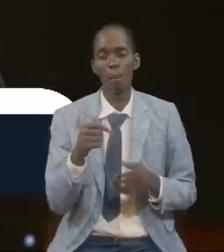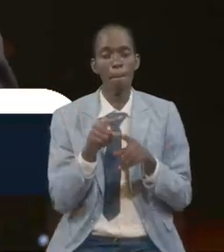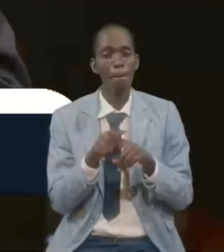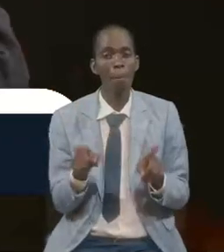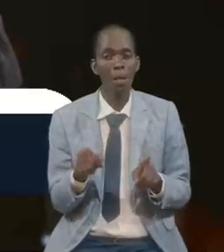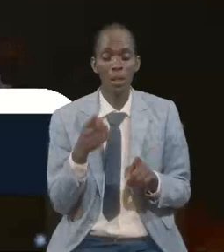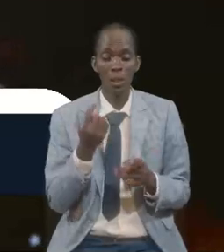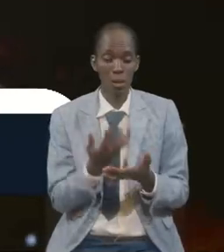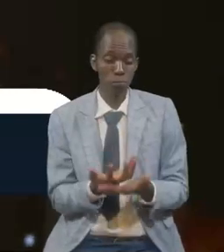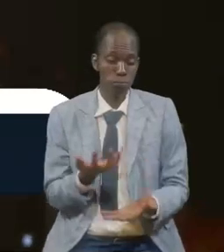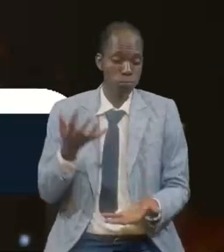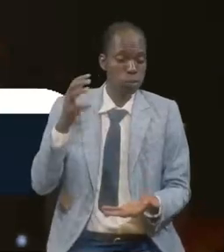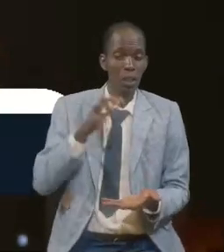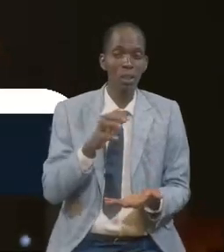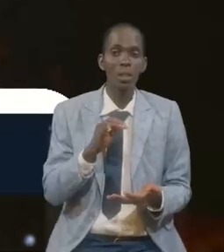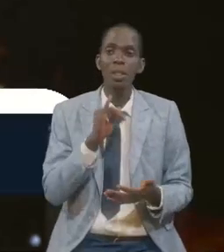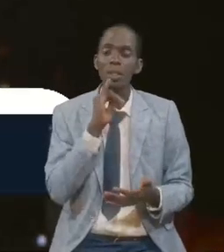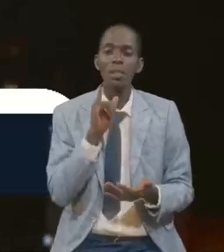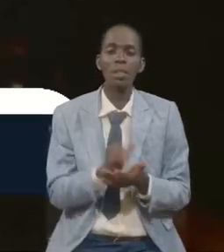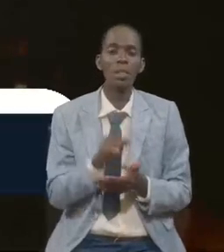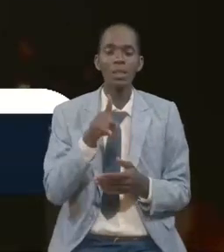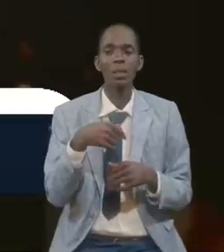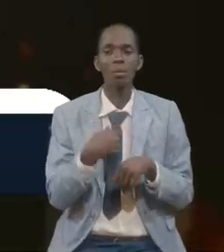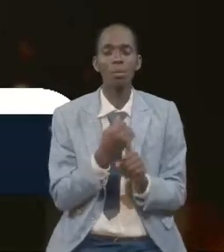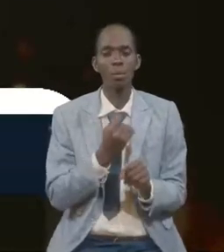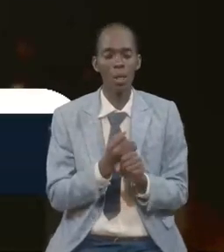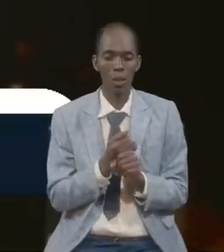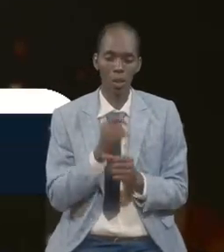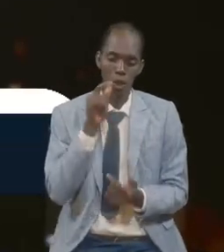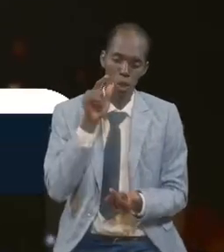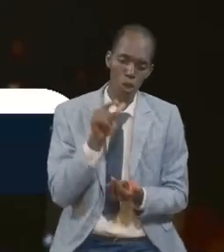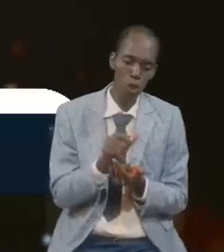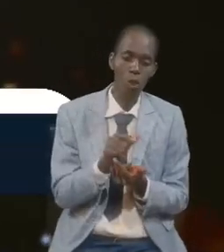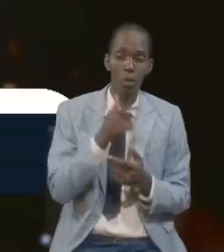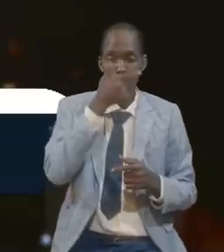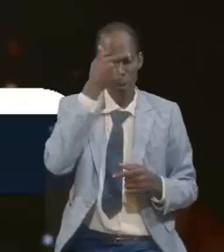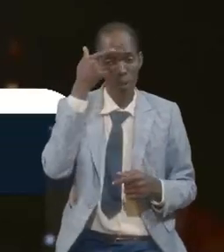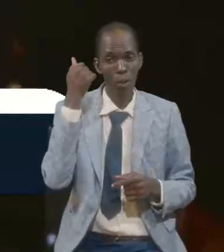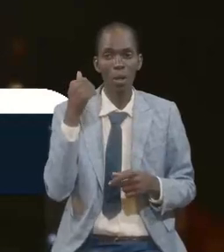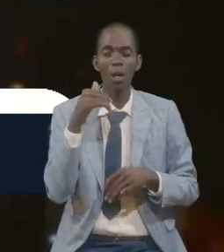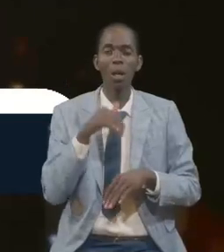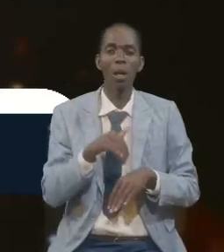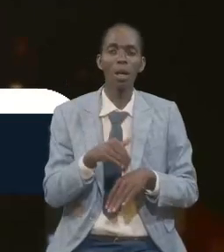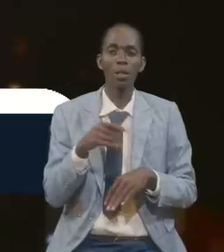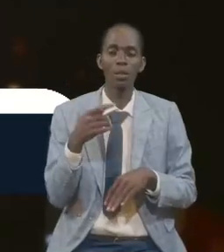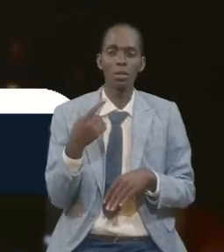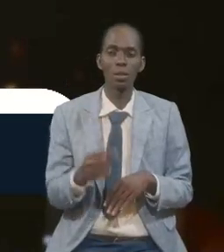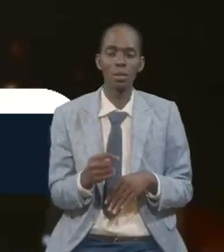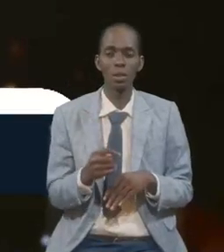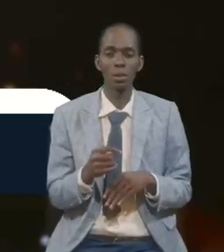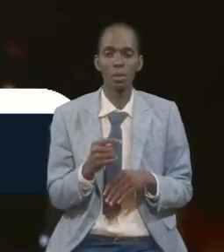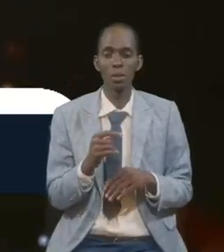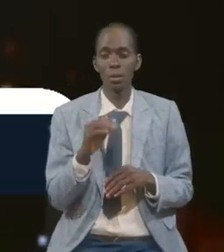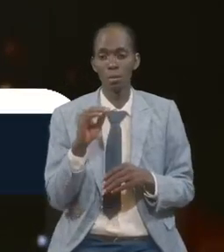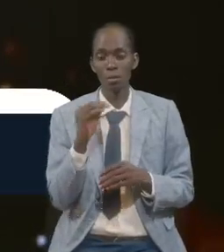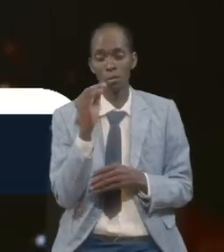Que le riche, au contraire, se glorifie de son humiliation car il passera